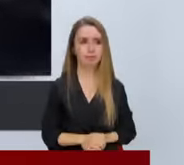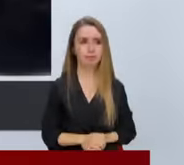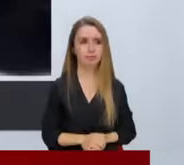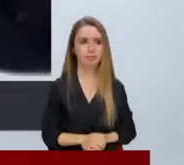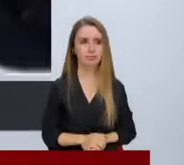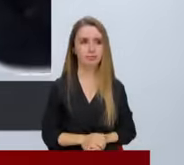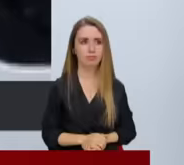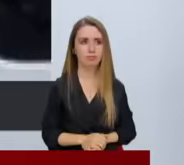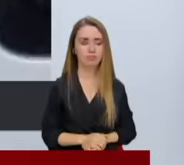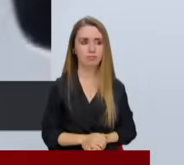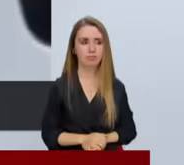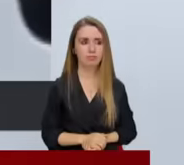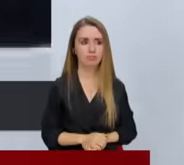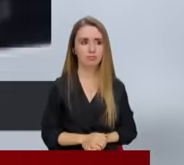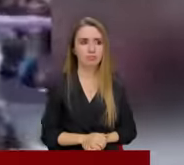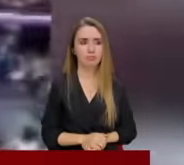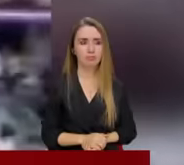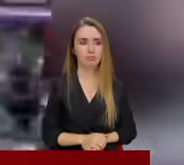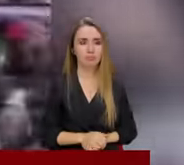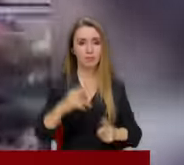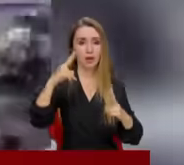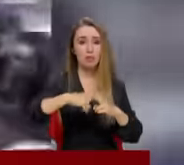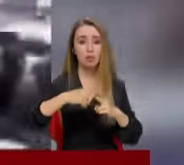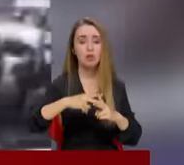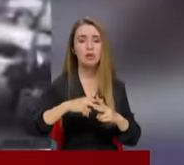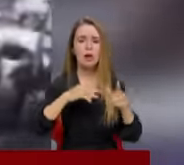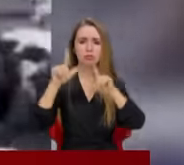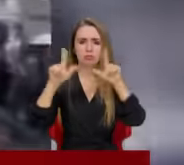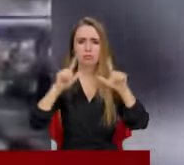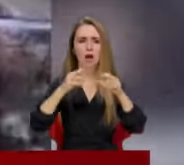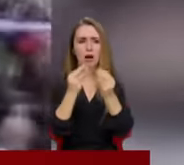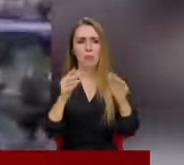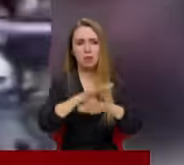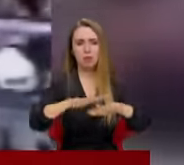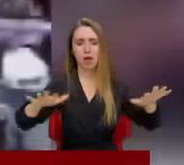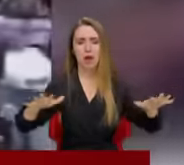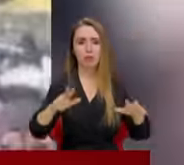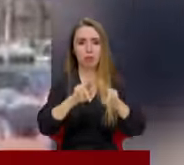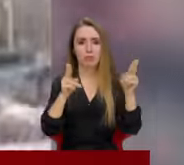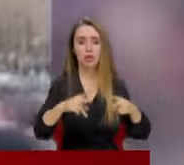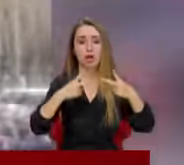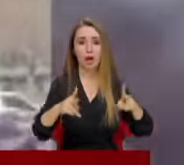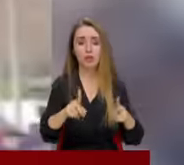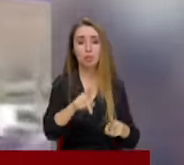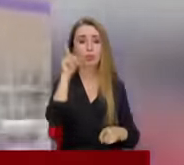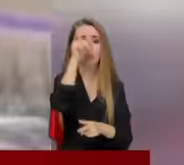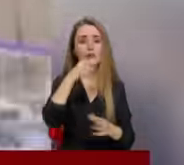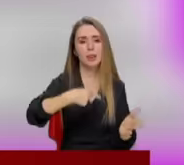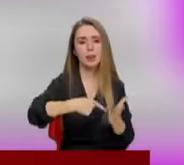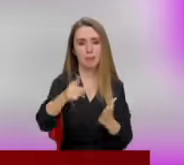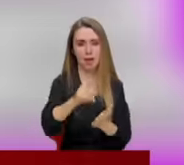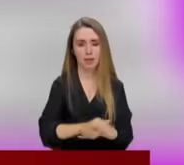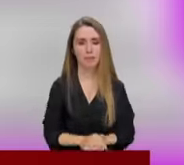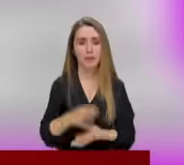Sağlık sıkıntısı çekenler var. Lütfen izdiham olmaz. Polis anonsuyla kalabalık dağıtıldı. Mağazanın açılışı da izdiham nedeniyle iptal